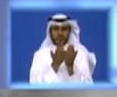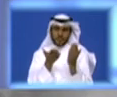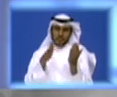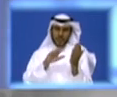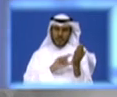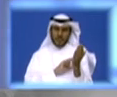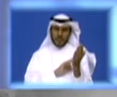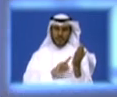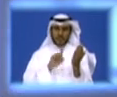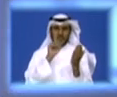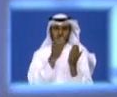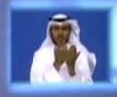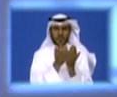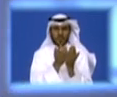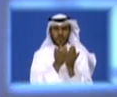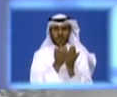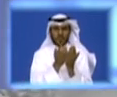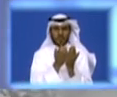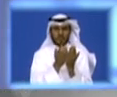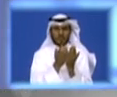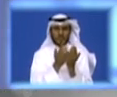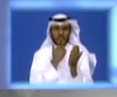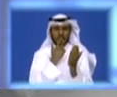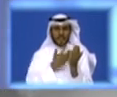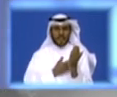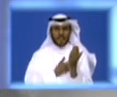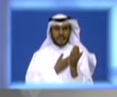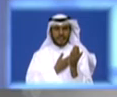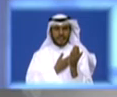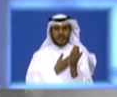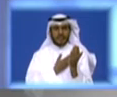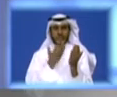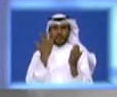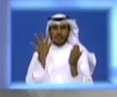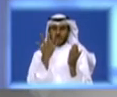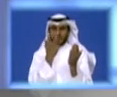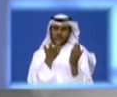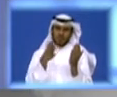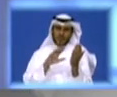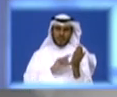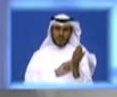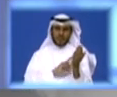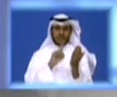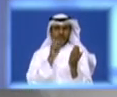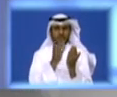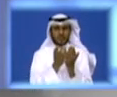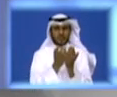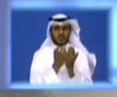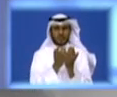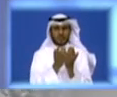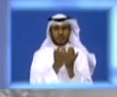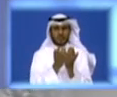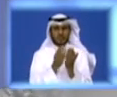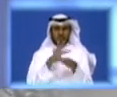رحمة الله تعالى عائشة حمد عبد الله الهران عن عمر ناهز 75 وسيوارى جثمانها الثرى بعد